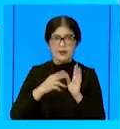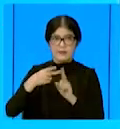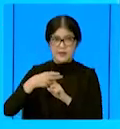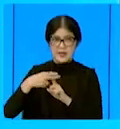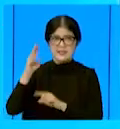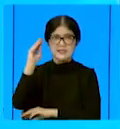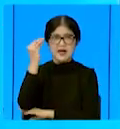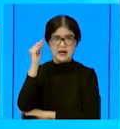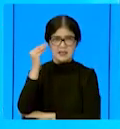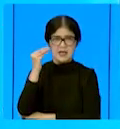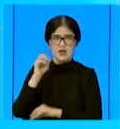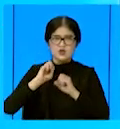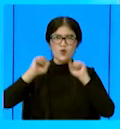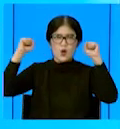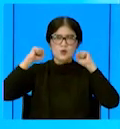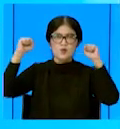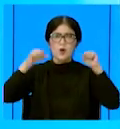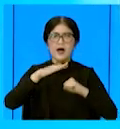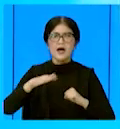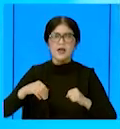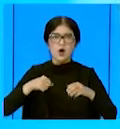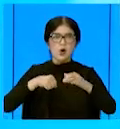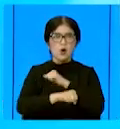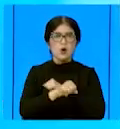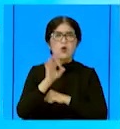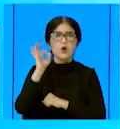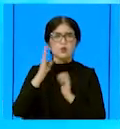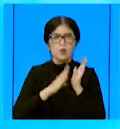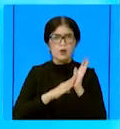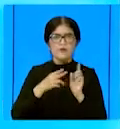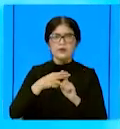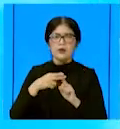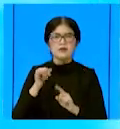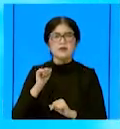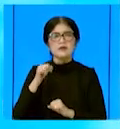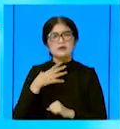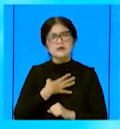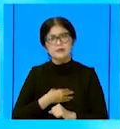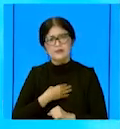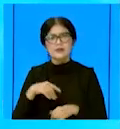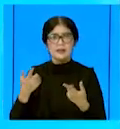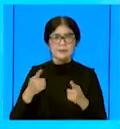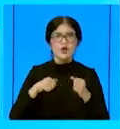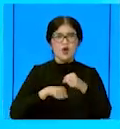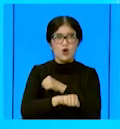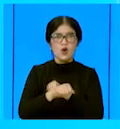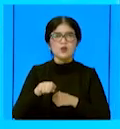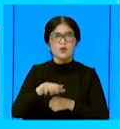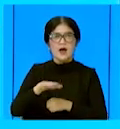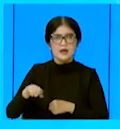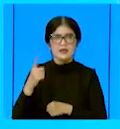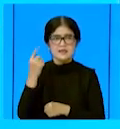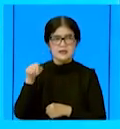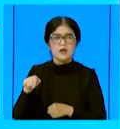Sempat bersorak saat anaknya mencetak gol. Orang tua Muhammad Ferrari tak bisa menutupi kekecewaan karena gol yang dicetak oleh anaknya dianulir